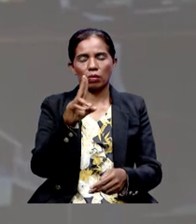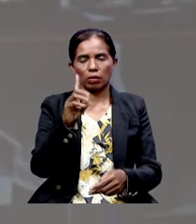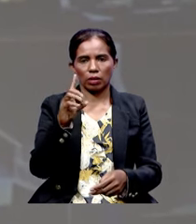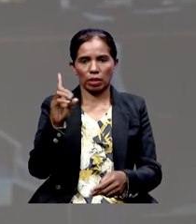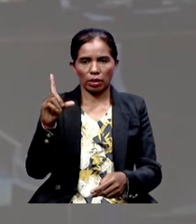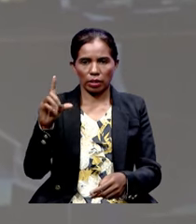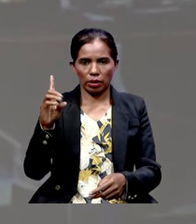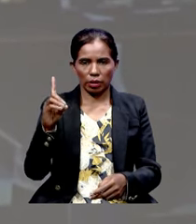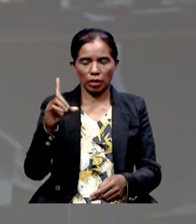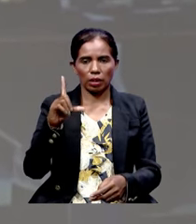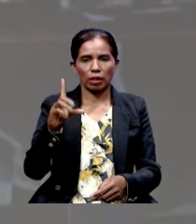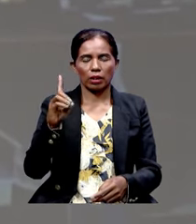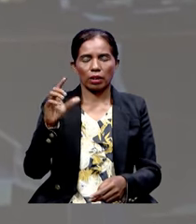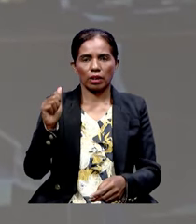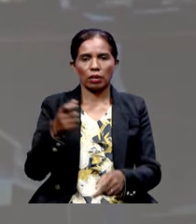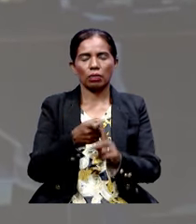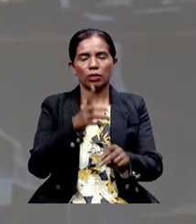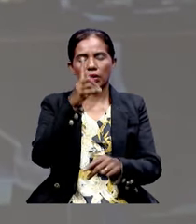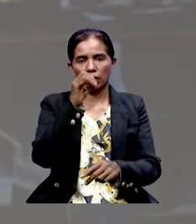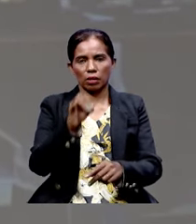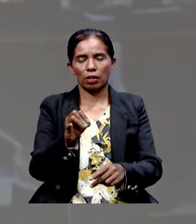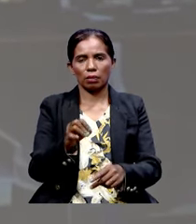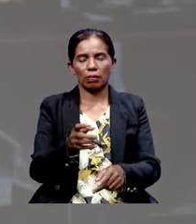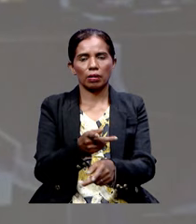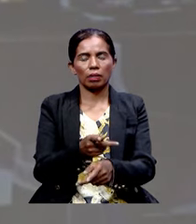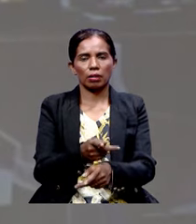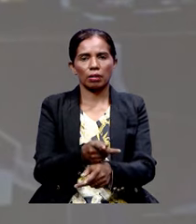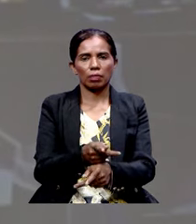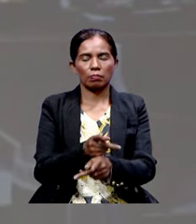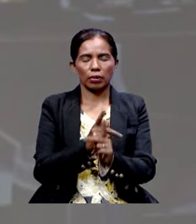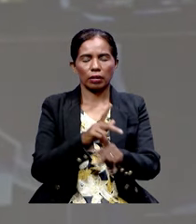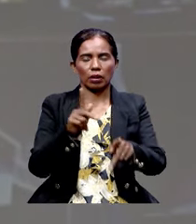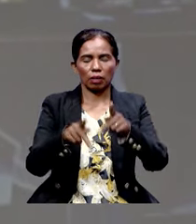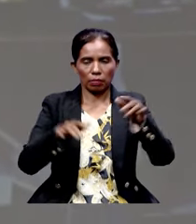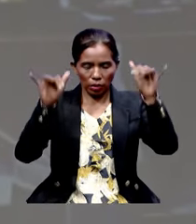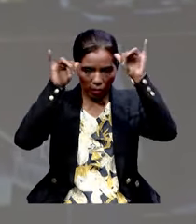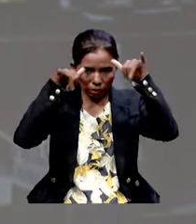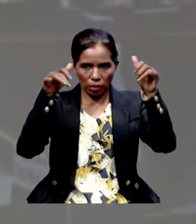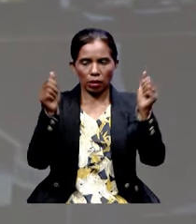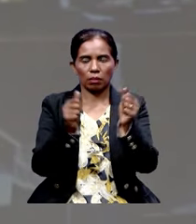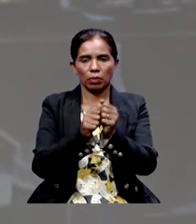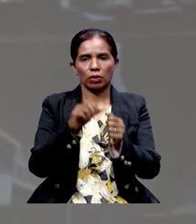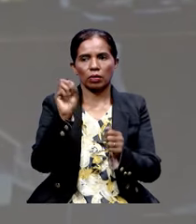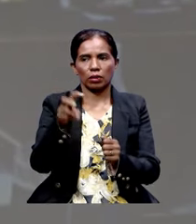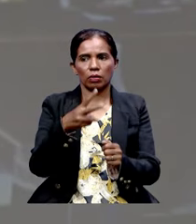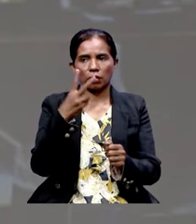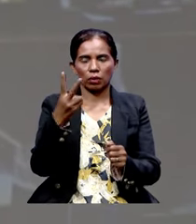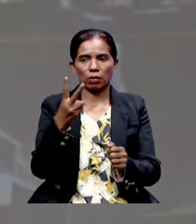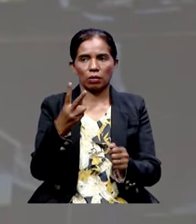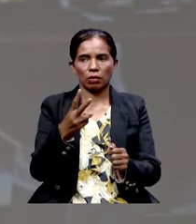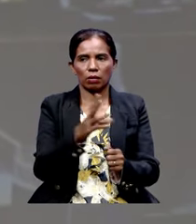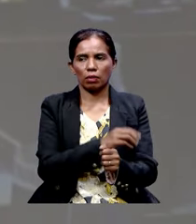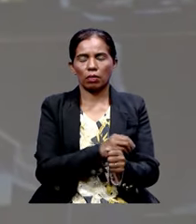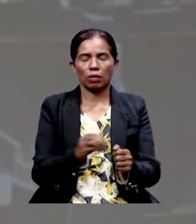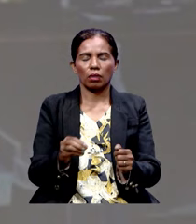LDA husidili ba debe tunsa emania karau hamutuk sanulu resintolo